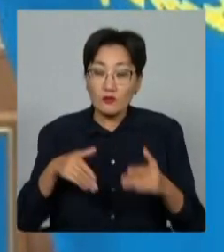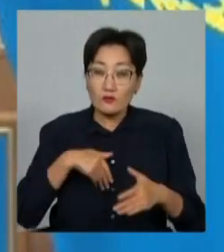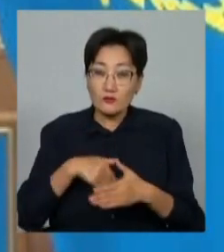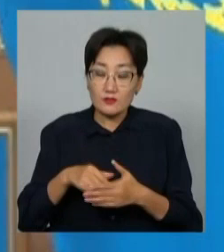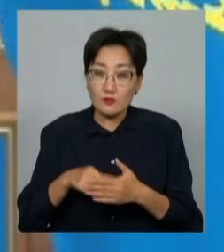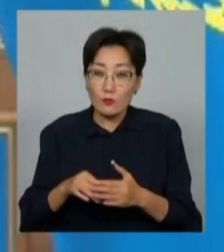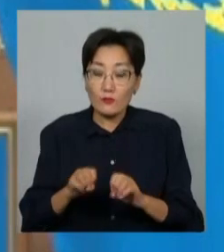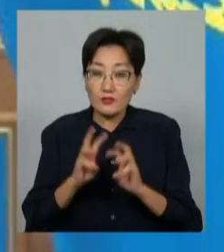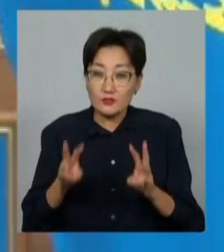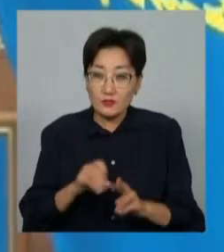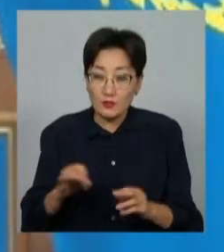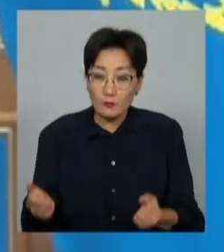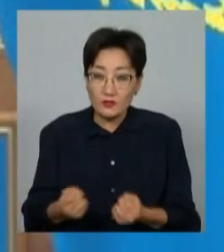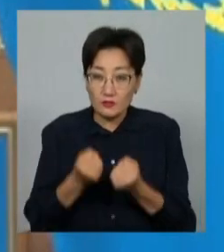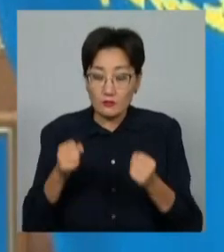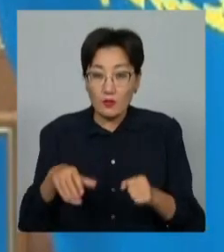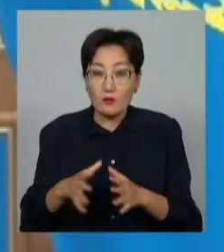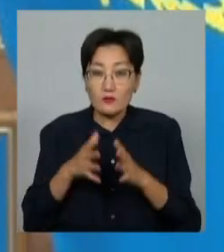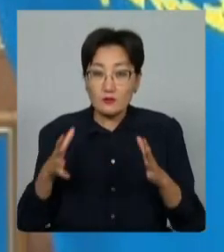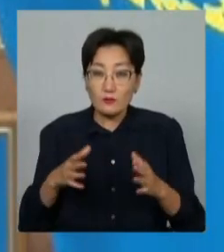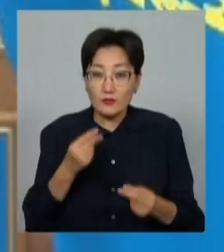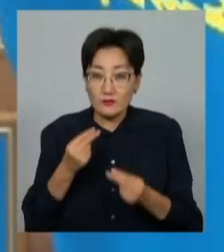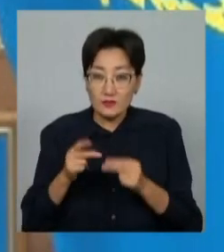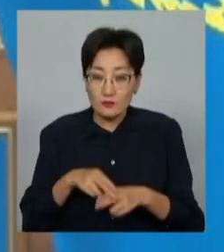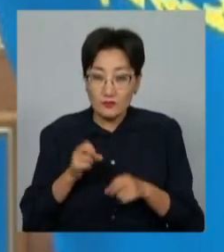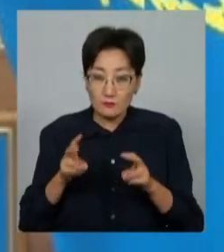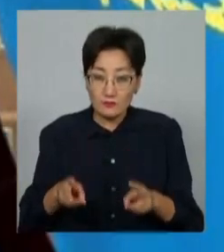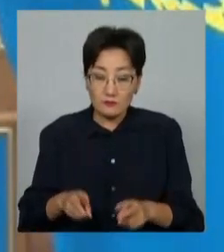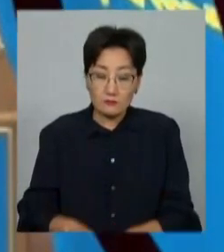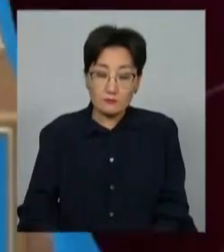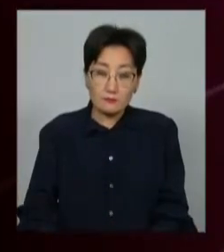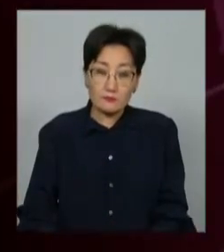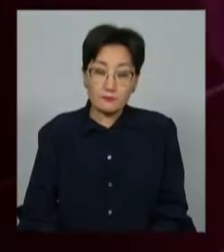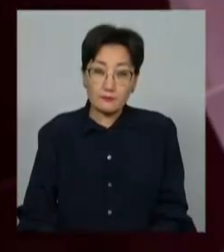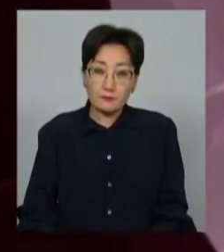роль в обеспечении и поддержании глобальной продовольственной безопасности.